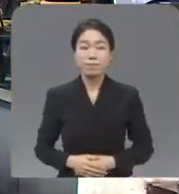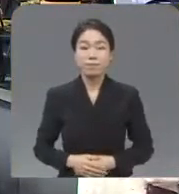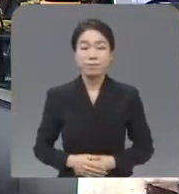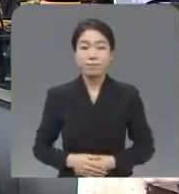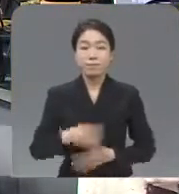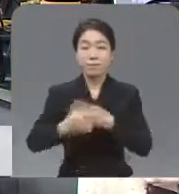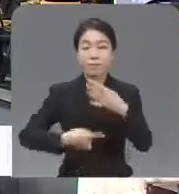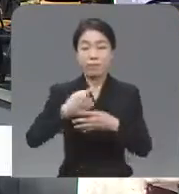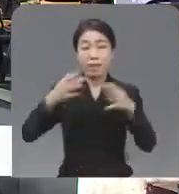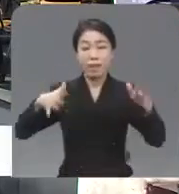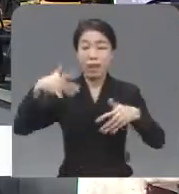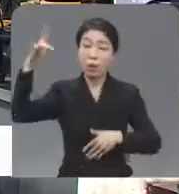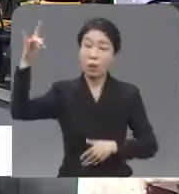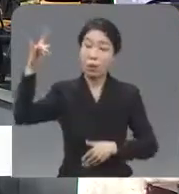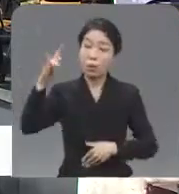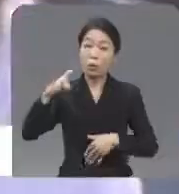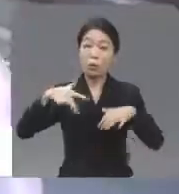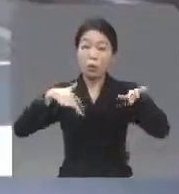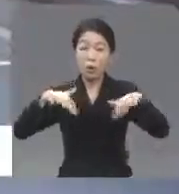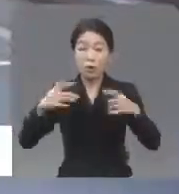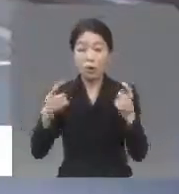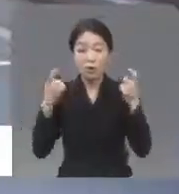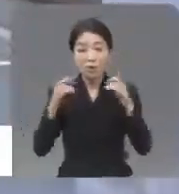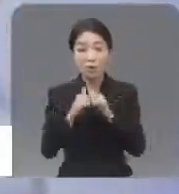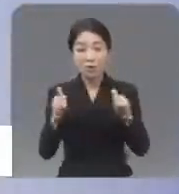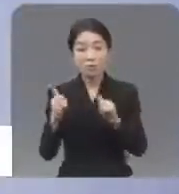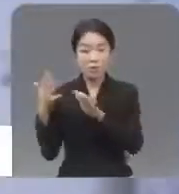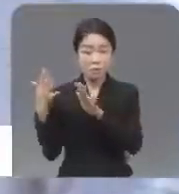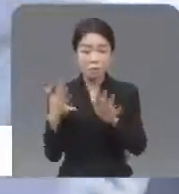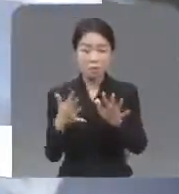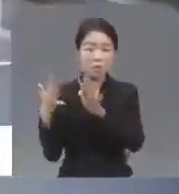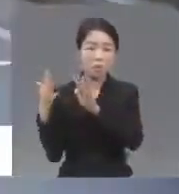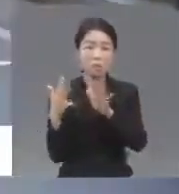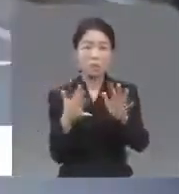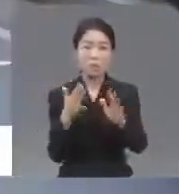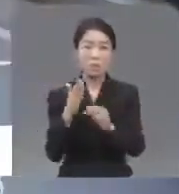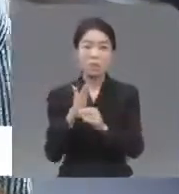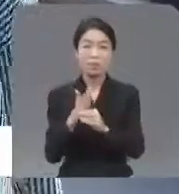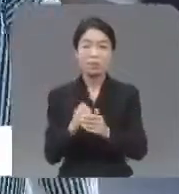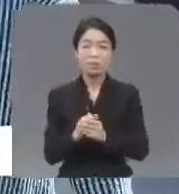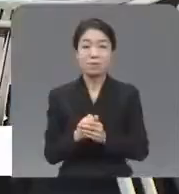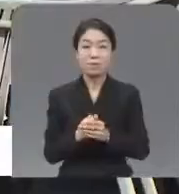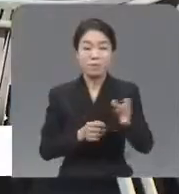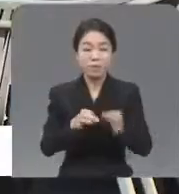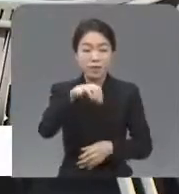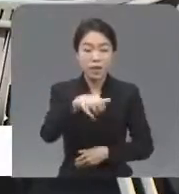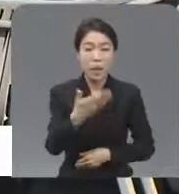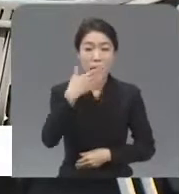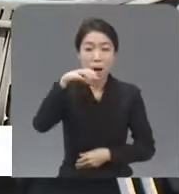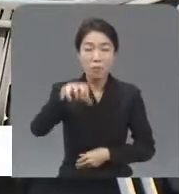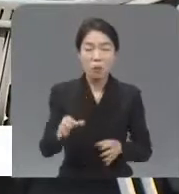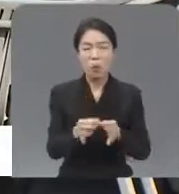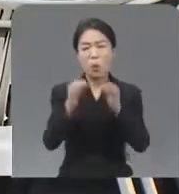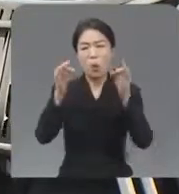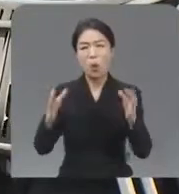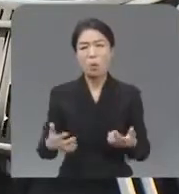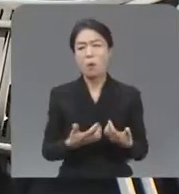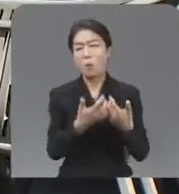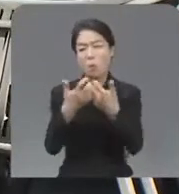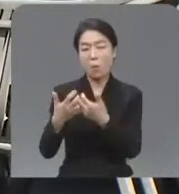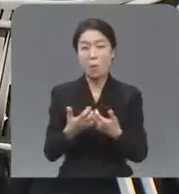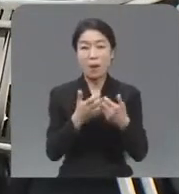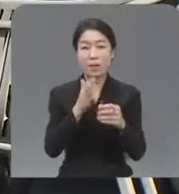가을 햇볕이 내리쬐는 거리에 나들이객들의 발길이 이어집니다. 상점과 식당도 오랜만에